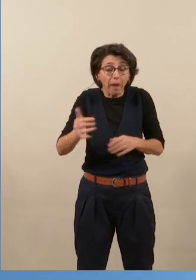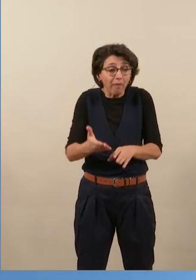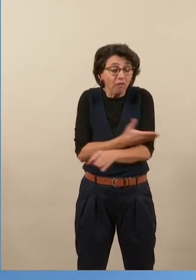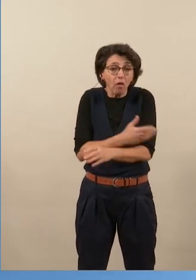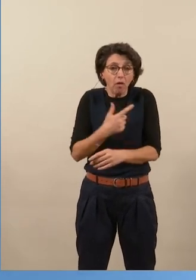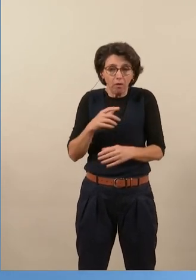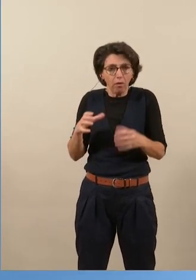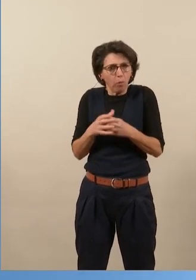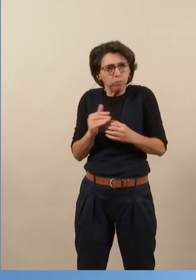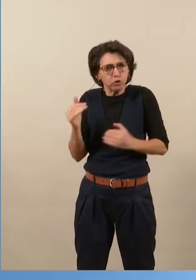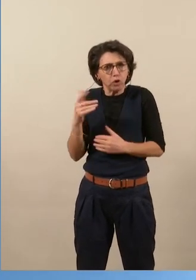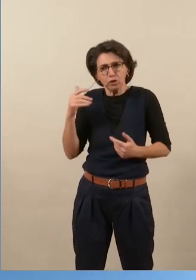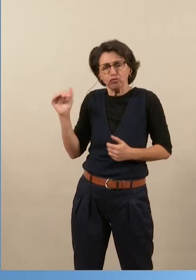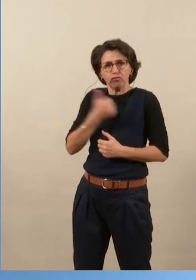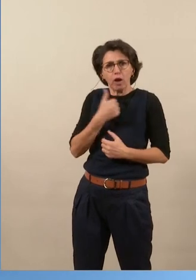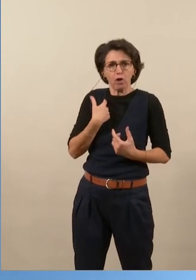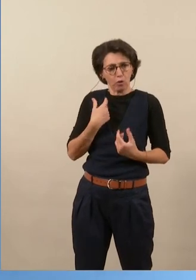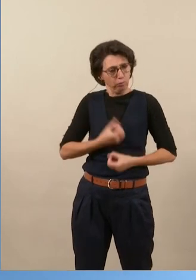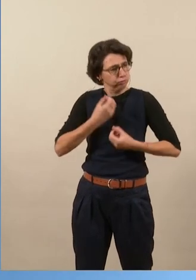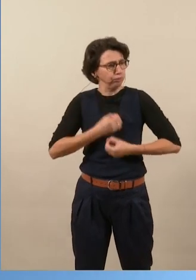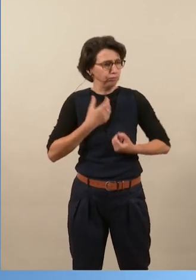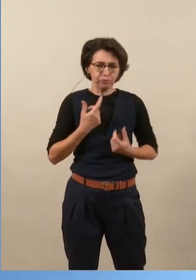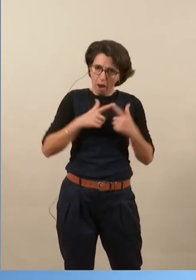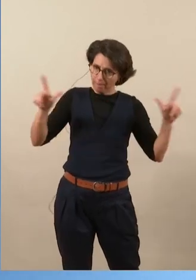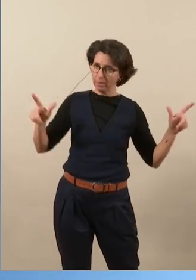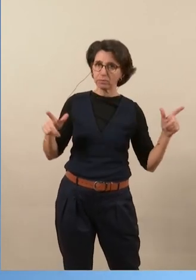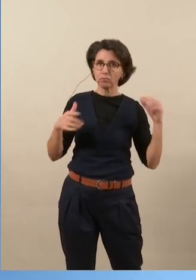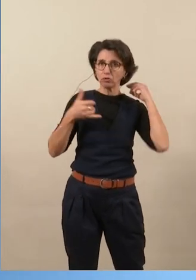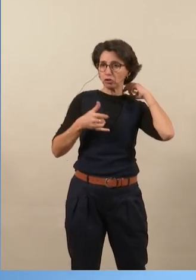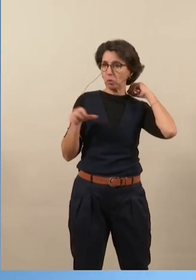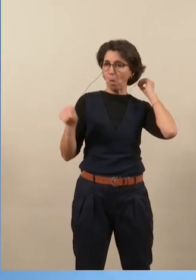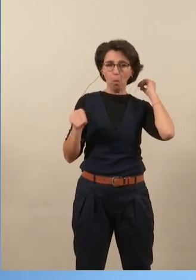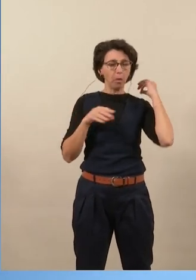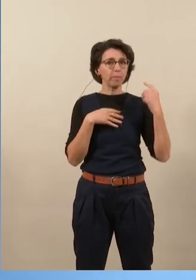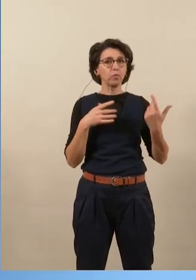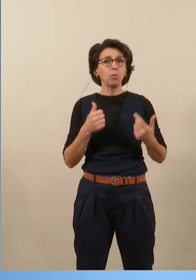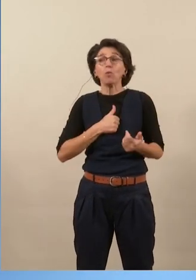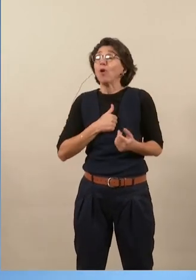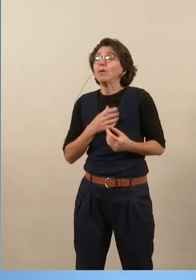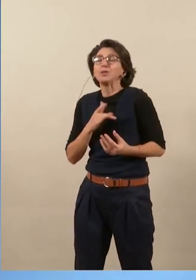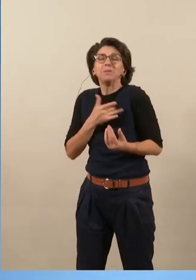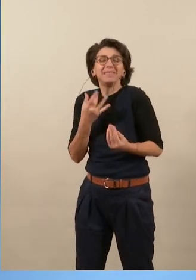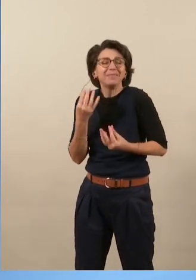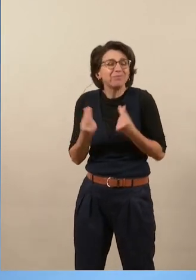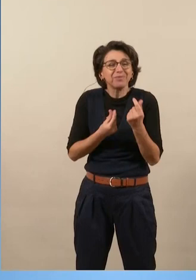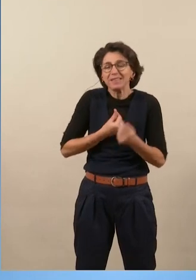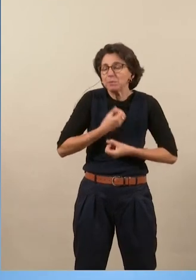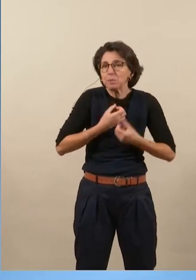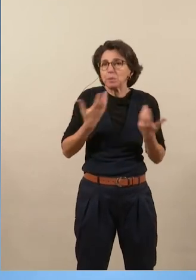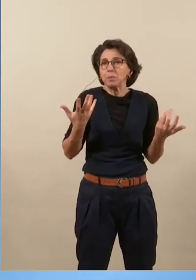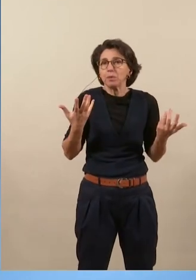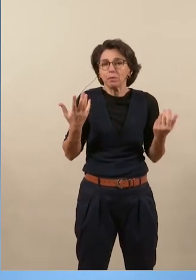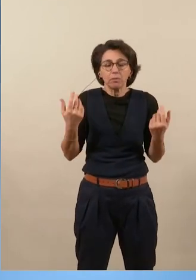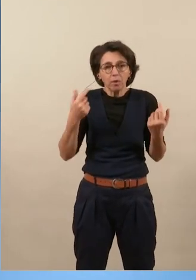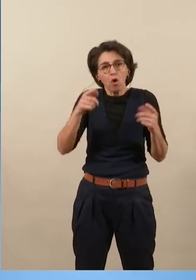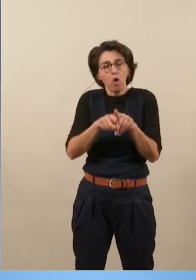majorités il y avait des personnalités qui qui s'exprimaient qui exprima leur personnalité leur sensibilité qui était différente